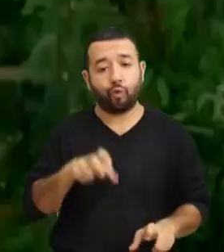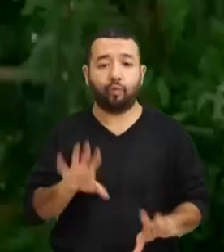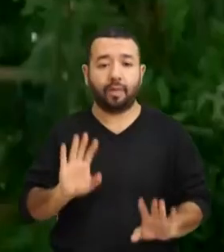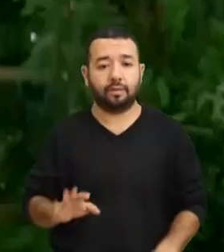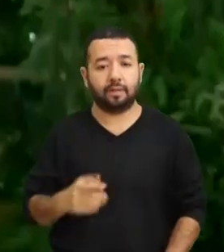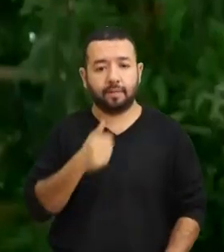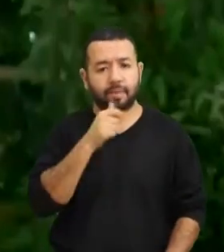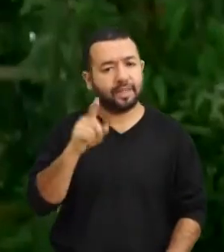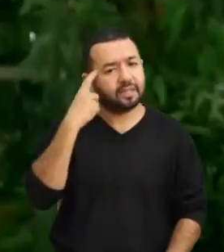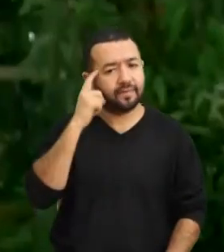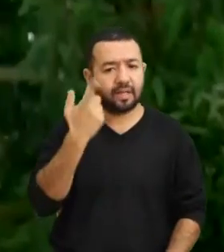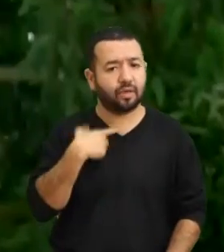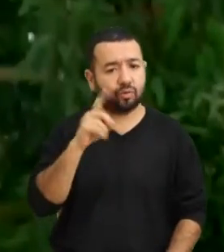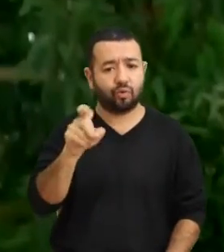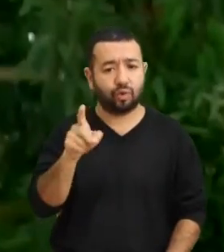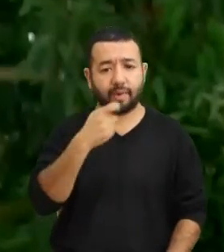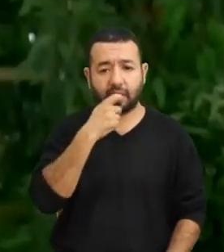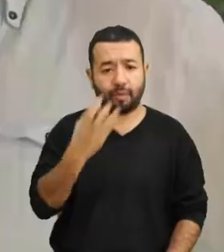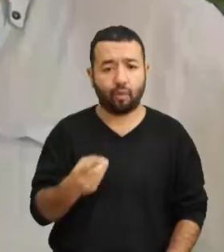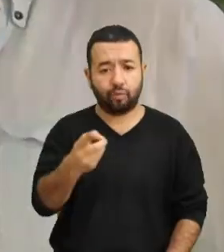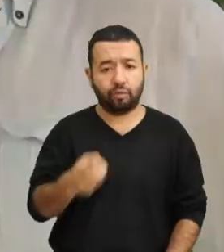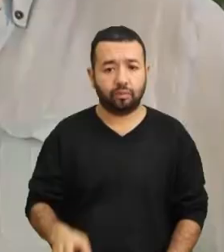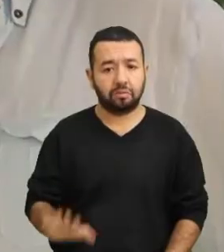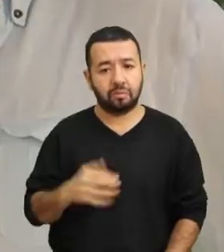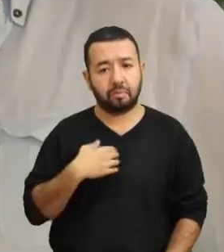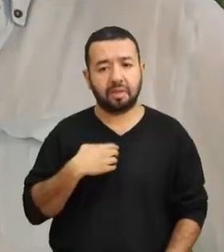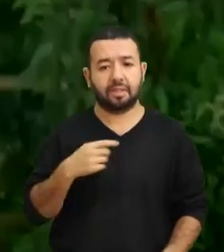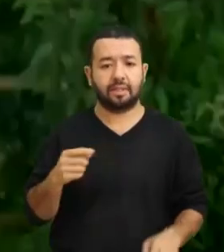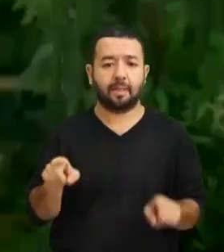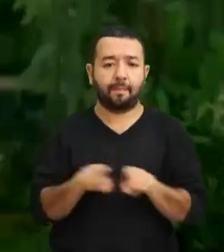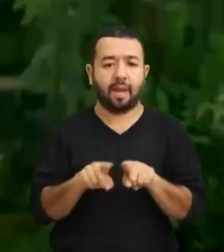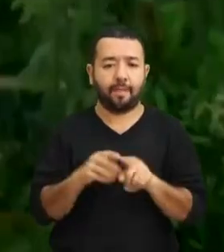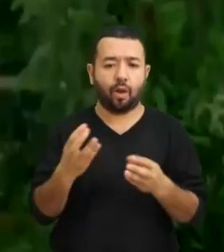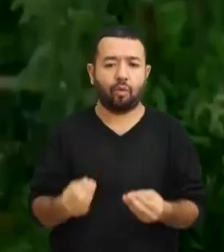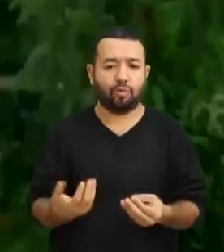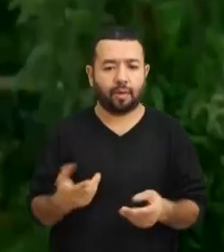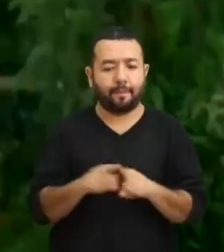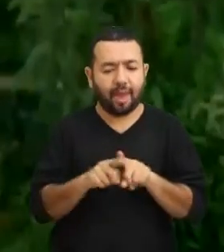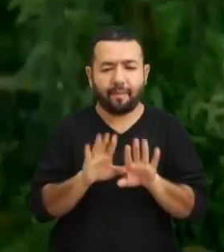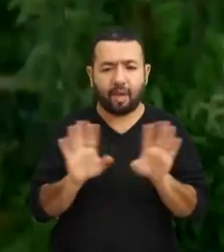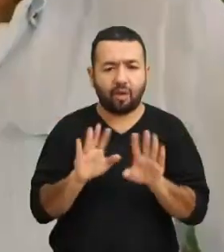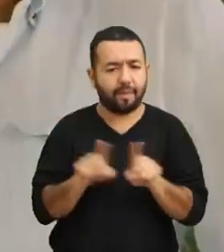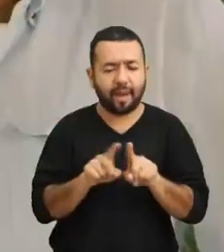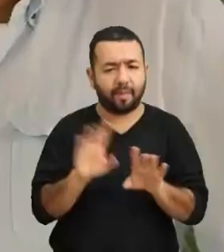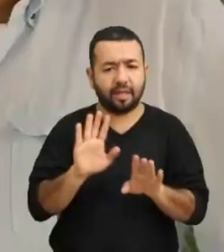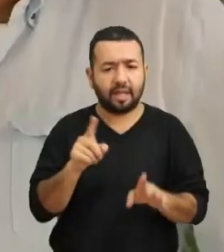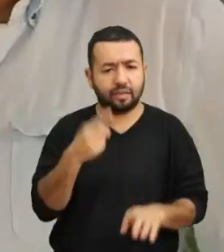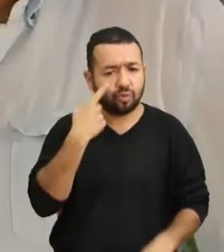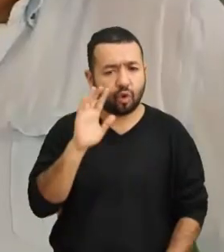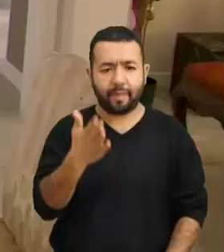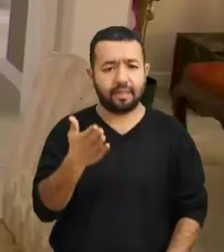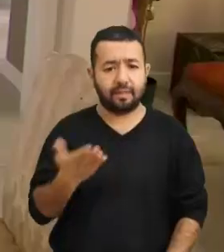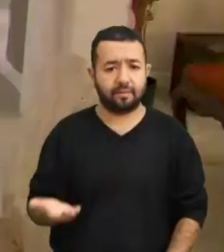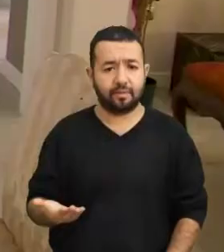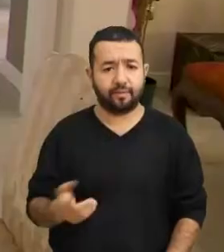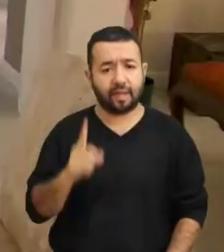oturmadı. Babişkocuğum senin fikrini soralım. Sen hakem ol lütfen. Bence maç berabere. Nasıl berabere? Allah aşkına nasıl berabere? Siz görmediniz mi